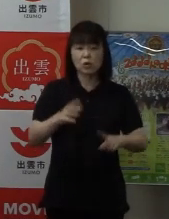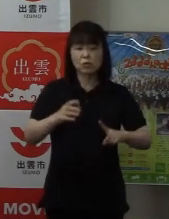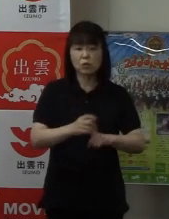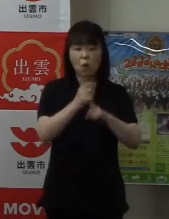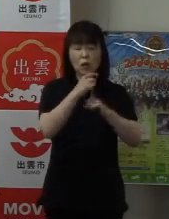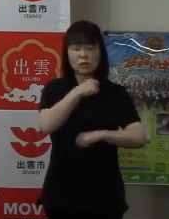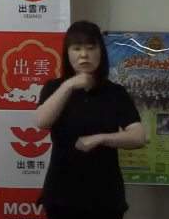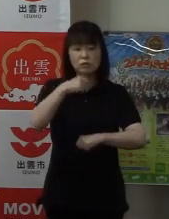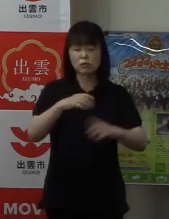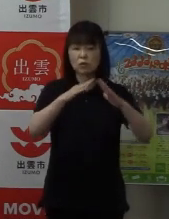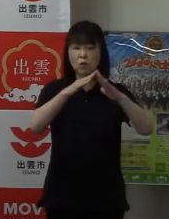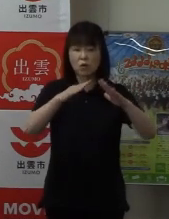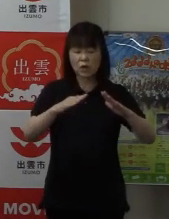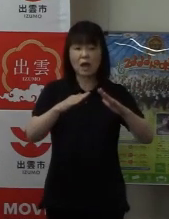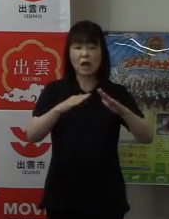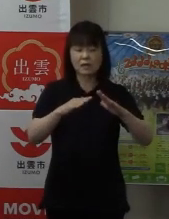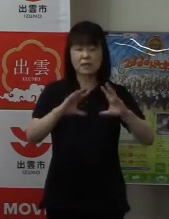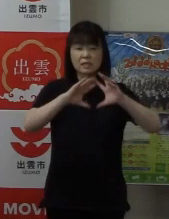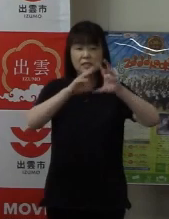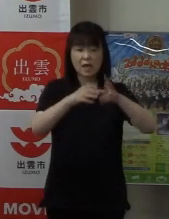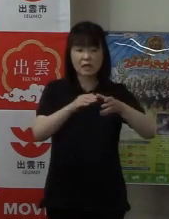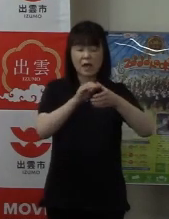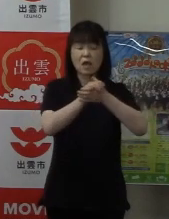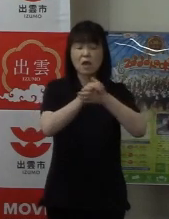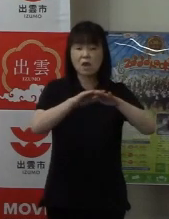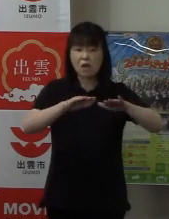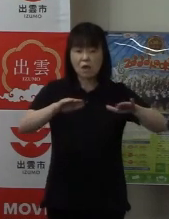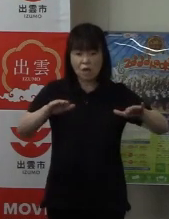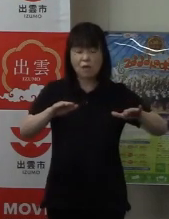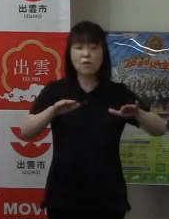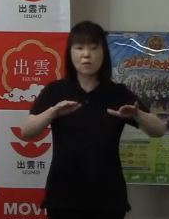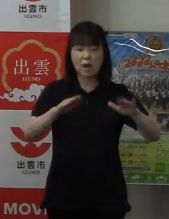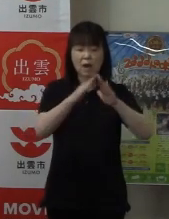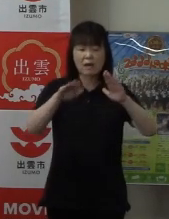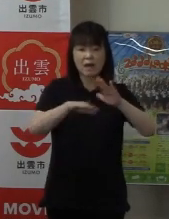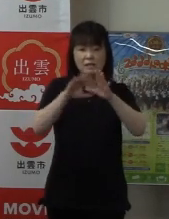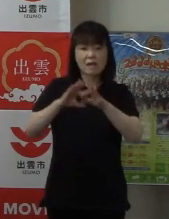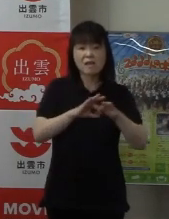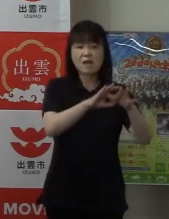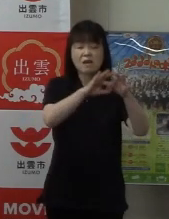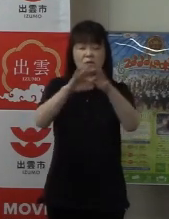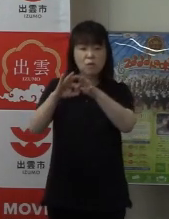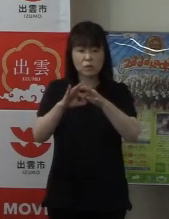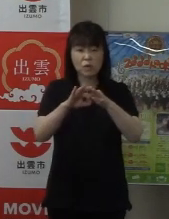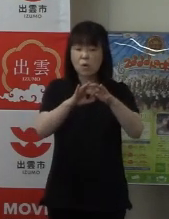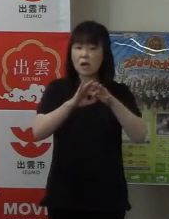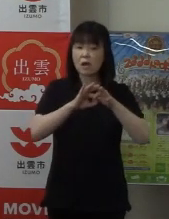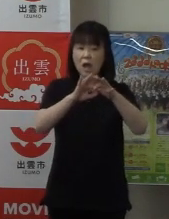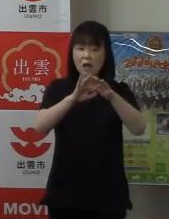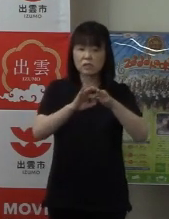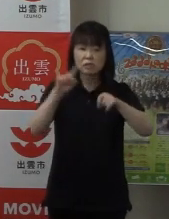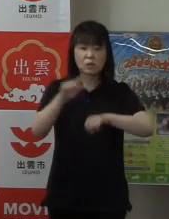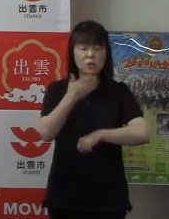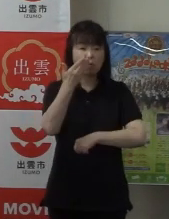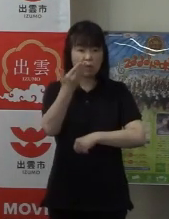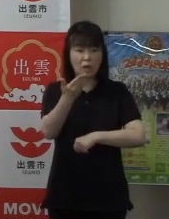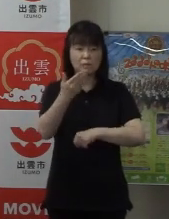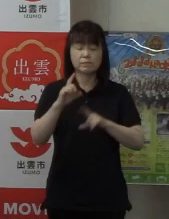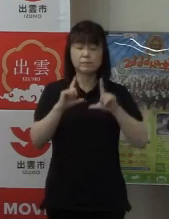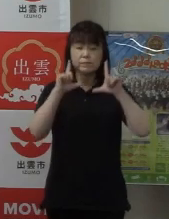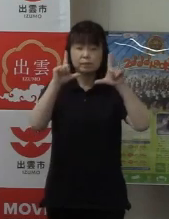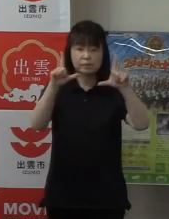和統一家庭連合との、過去の、つながり、まあ、現状を含めてなんですが、有無についてお尋ねいたします